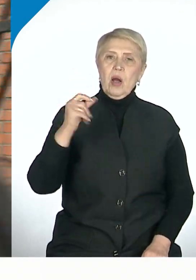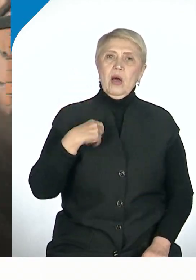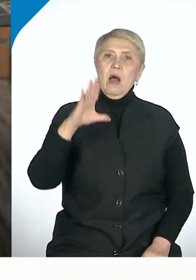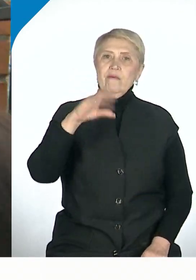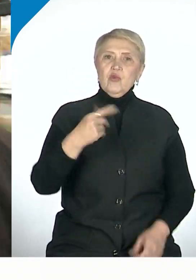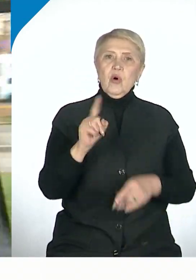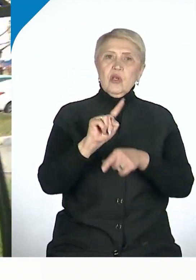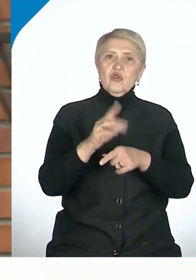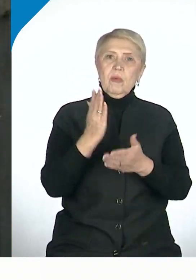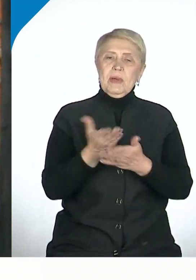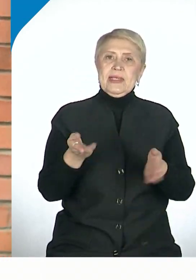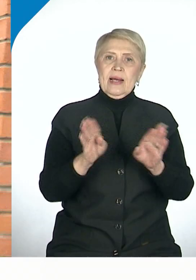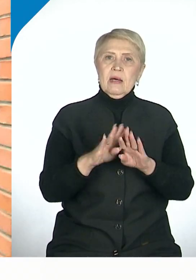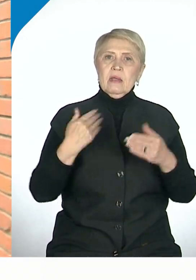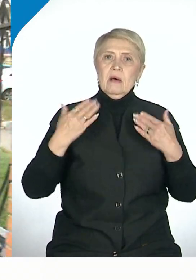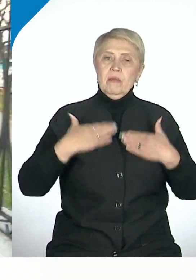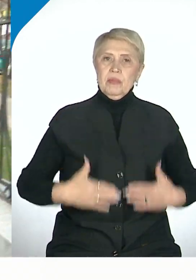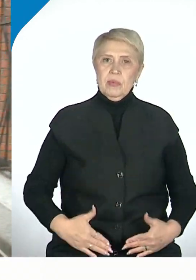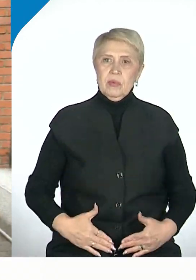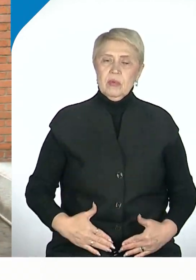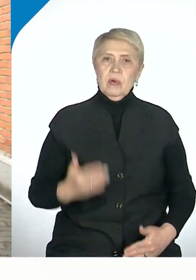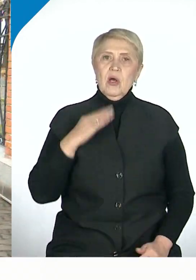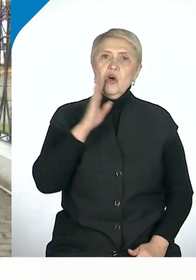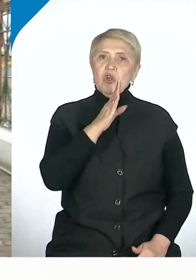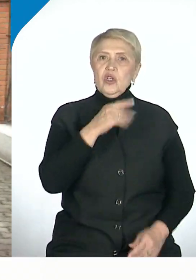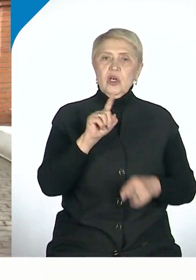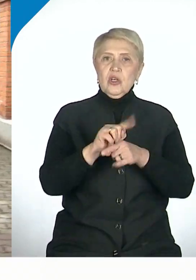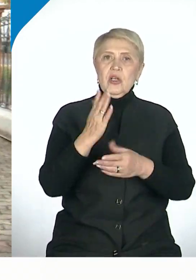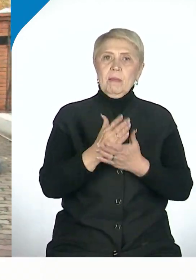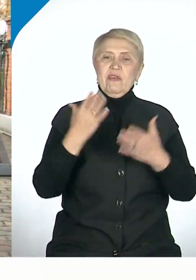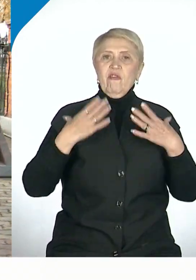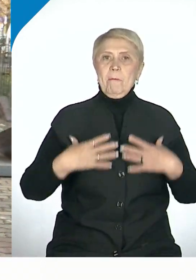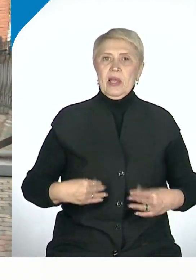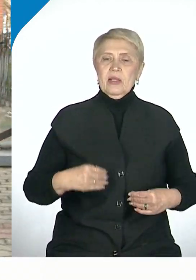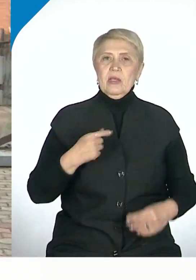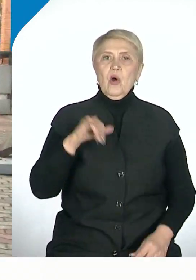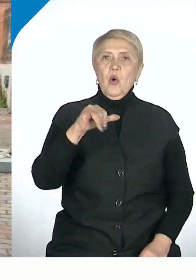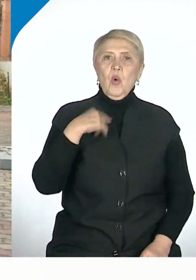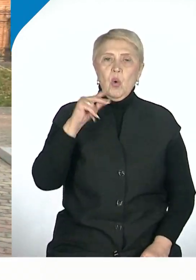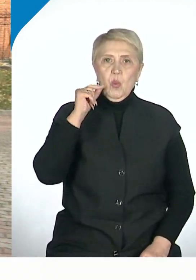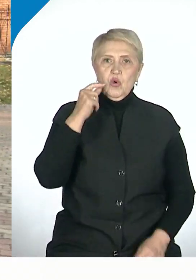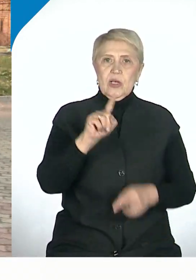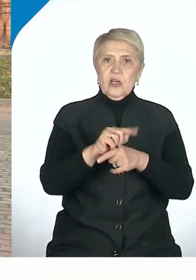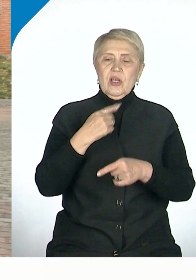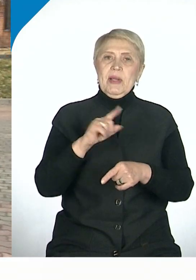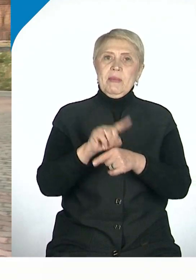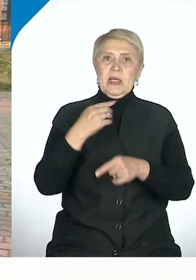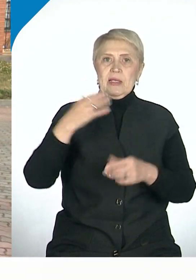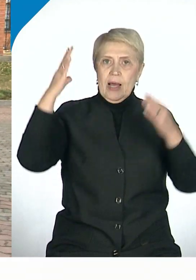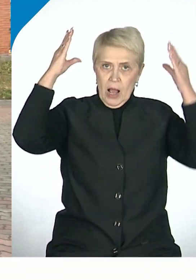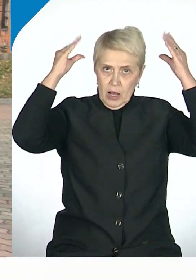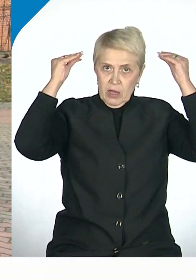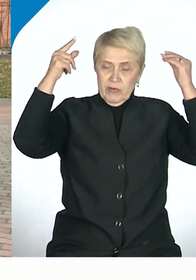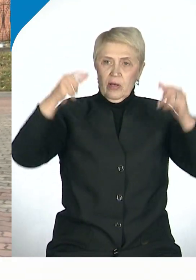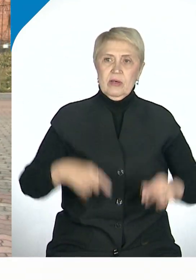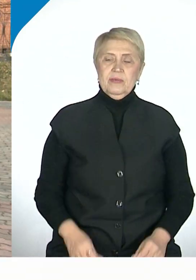щиколотки прикрыты. Женщина должна быть в платье, у мужчины обязательно должна быть покрыта голова. Уж Василий, не